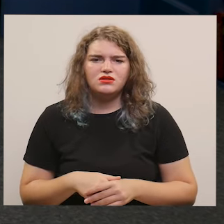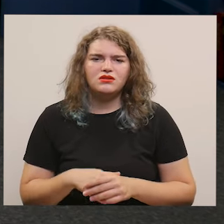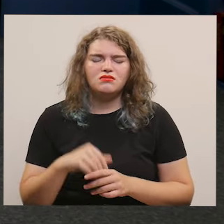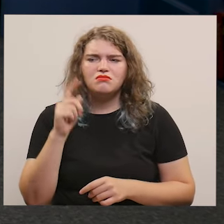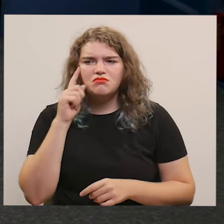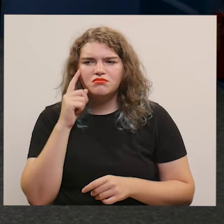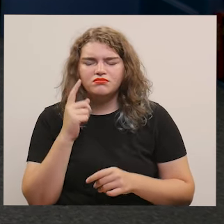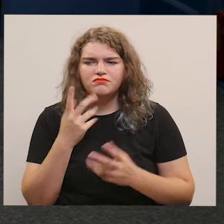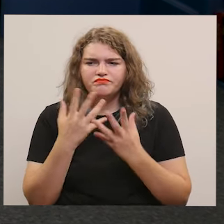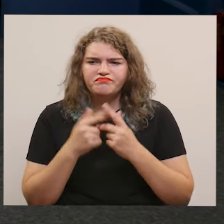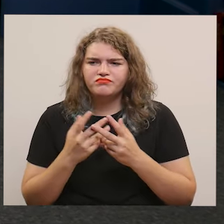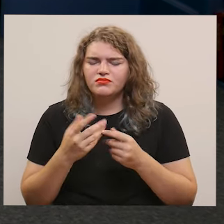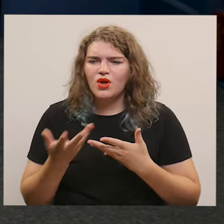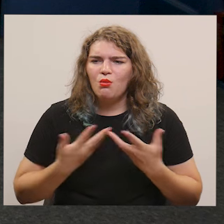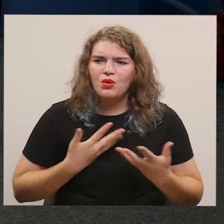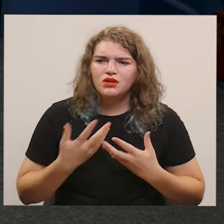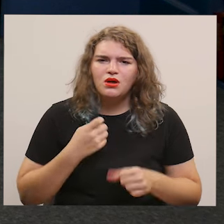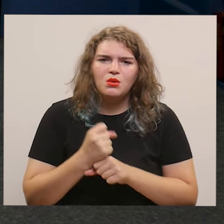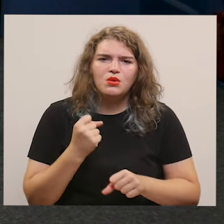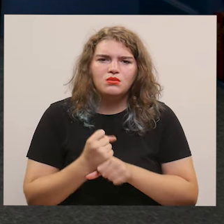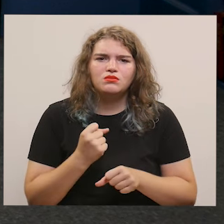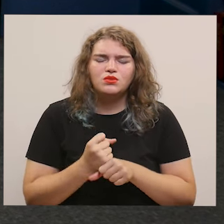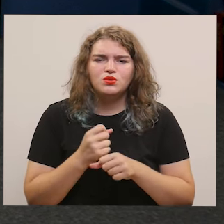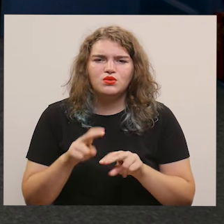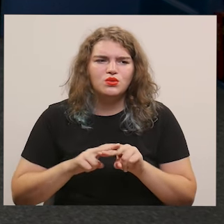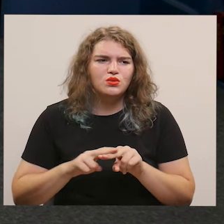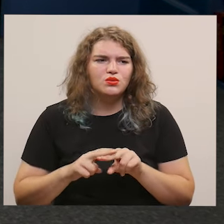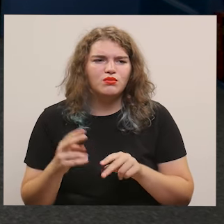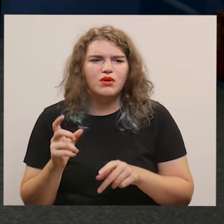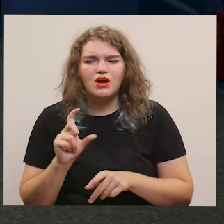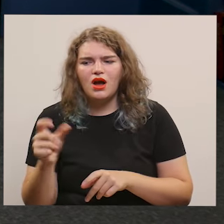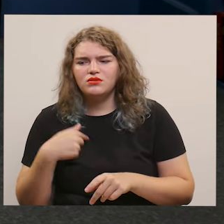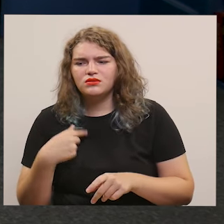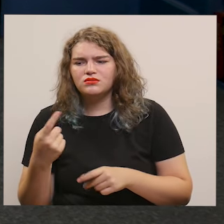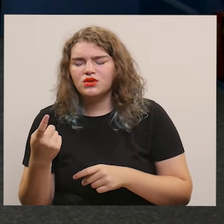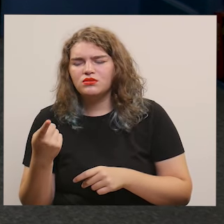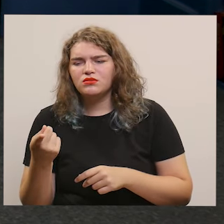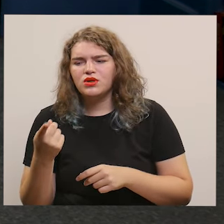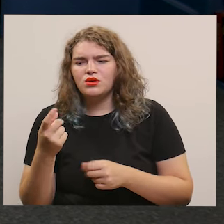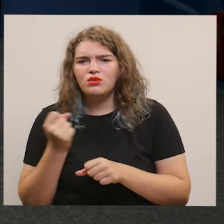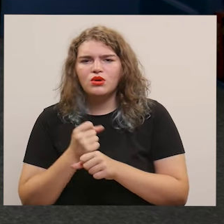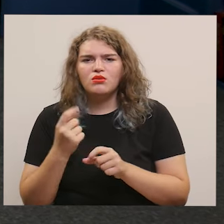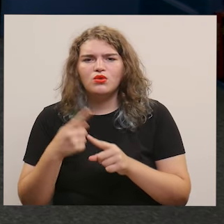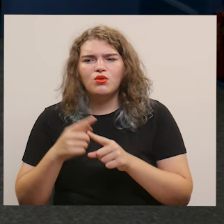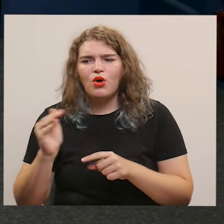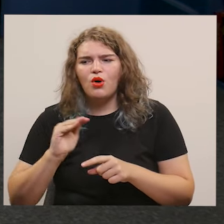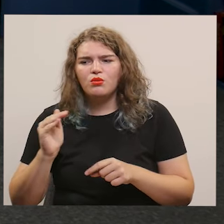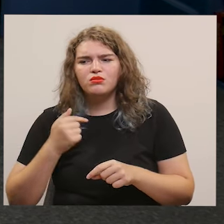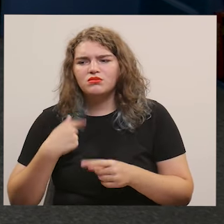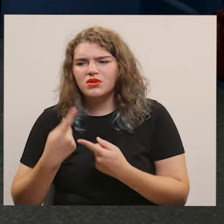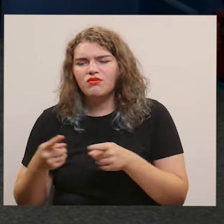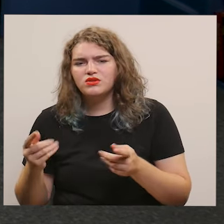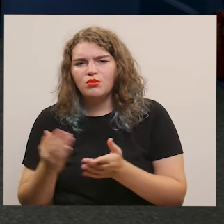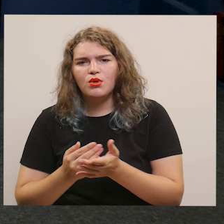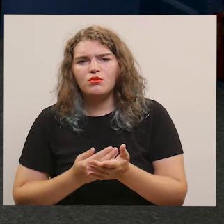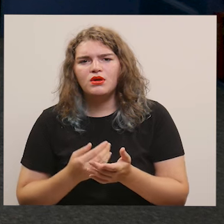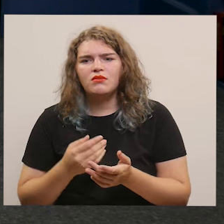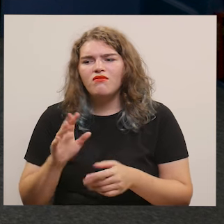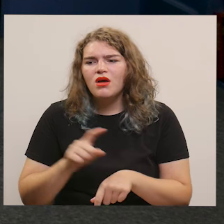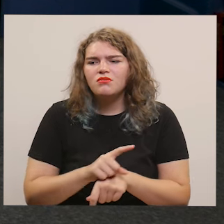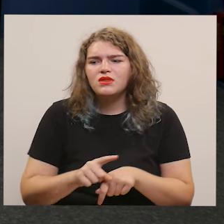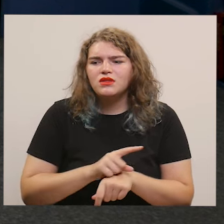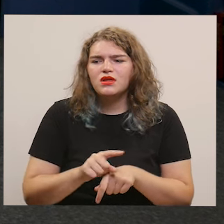analizam comportamentul de la locul de muncă foarte mult, pentru că lucrând cu copii cu dizabilități, inevitabil aveam momente în care mă